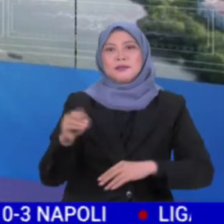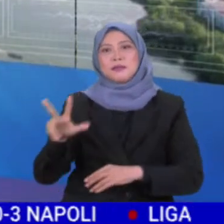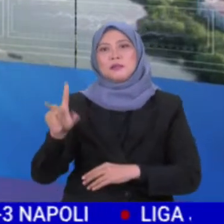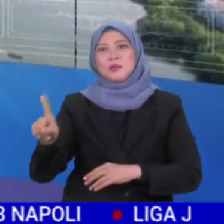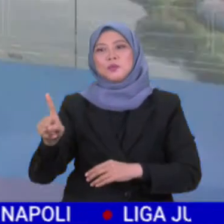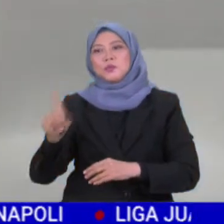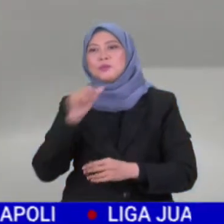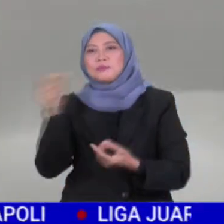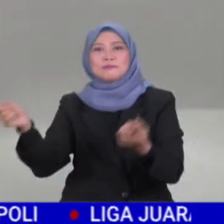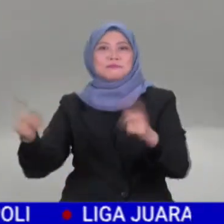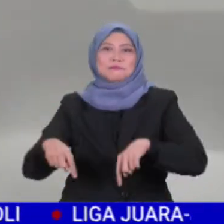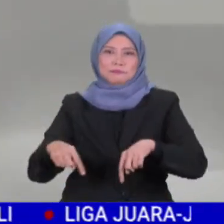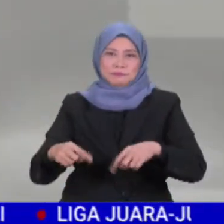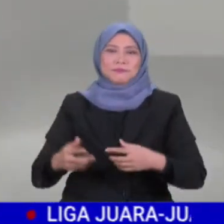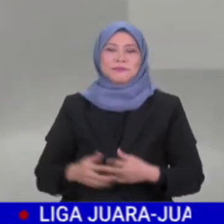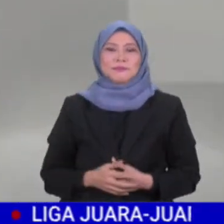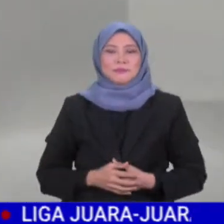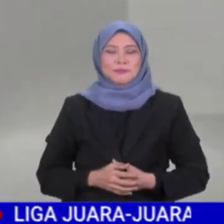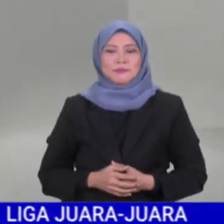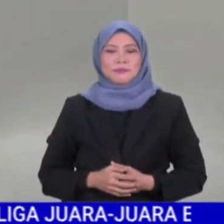hadir.